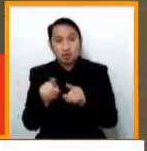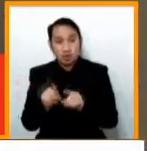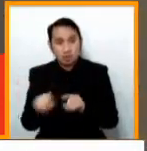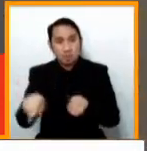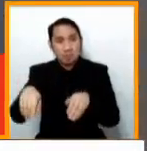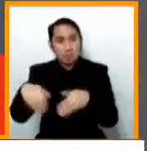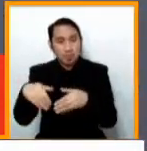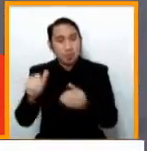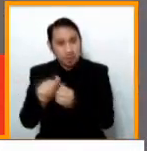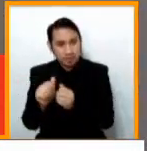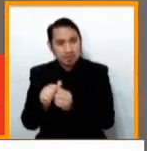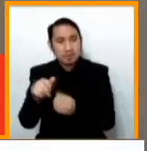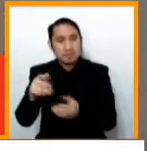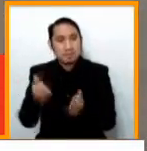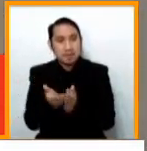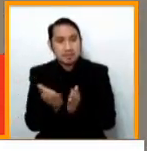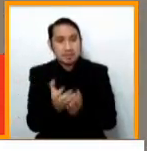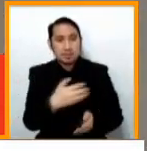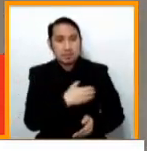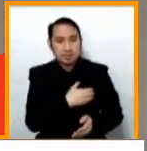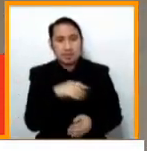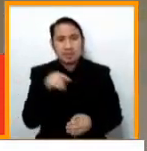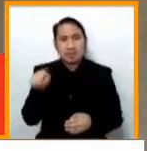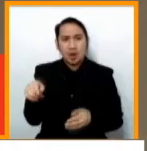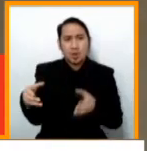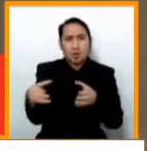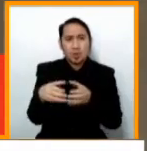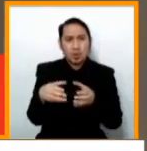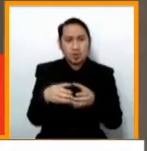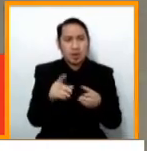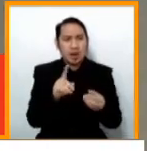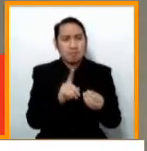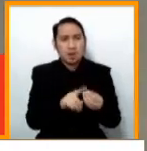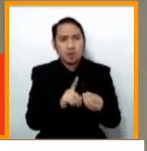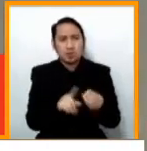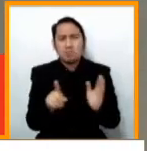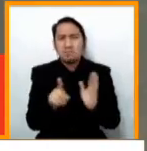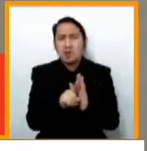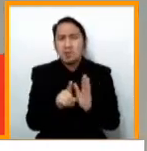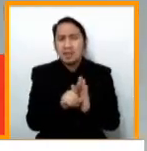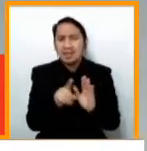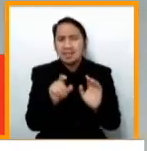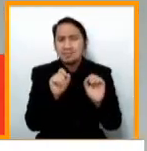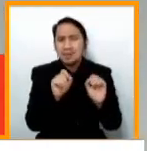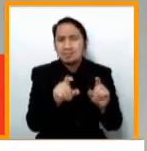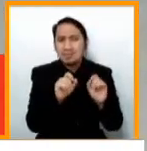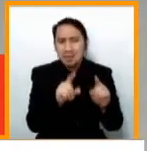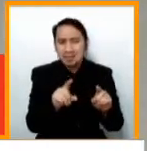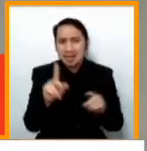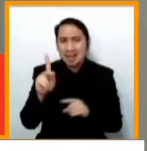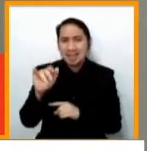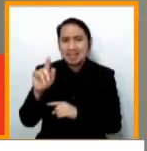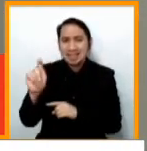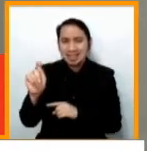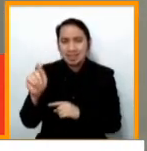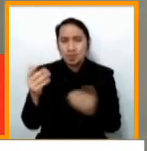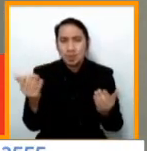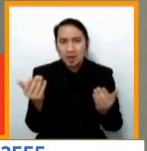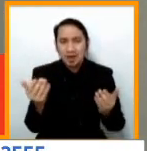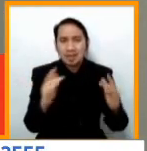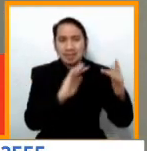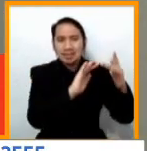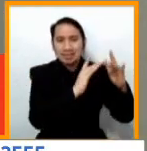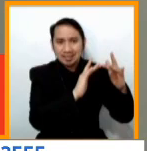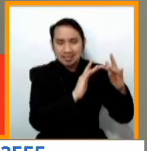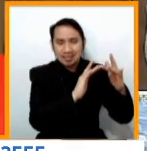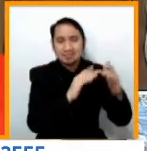CIDG, sangkot daw ang grupo sa ilegal na bentahan ng COVID-19 antigen test na inilalako online sa gitna ng pagtaas ng kaso ng COVID-19 sa